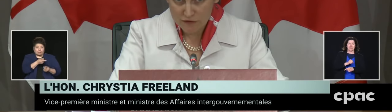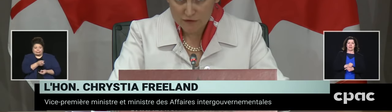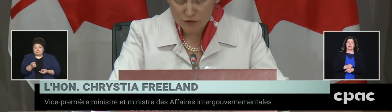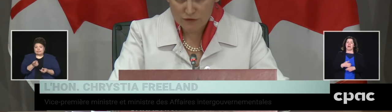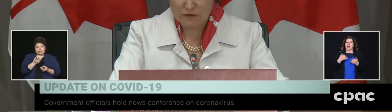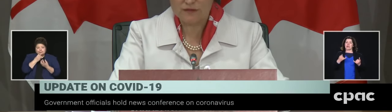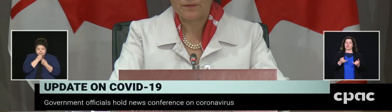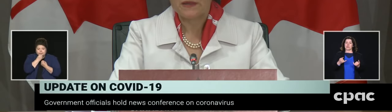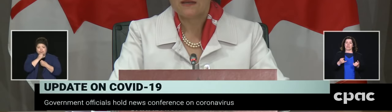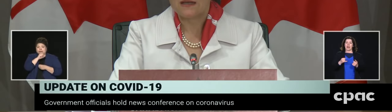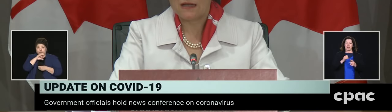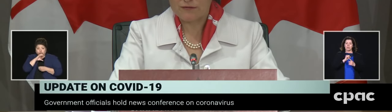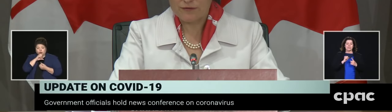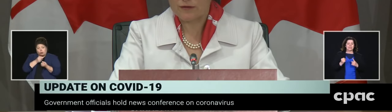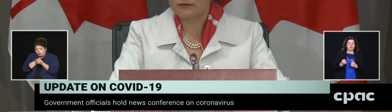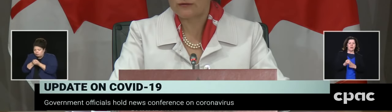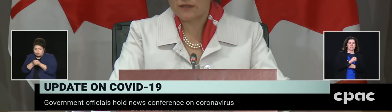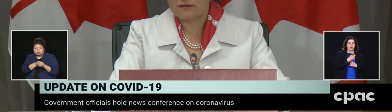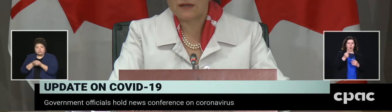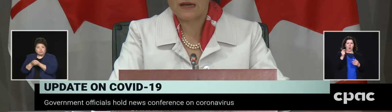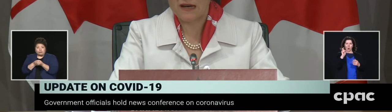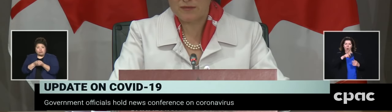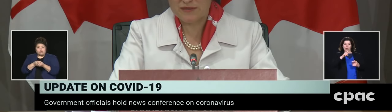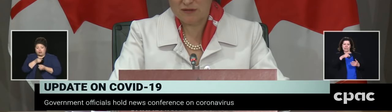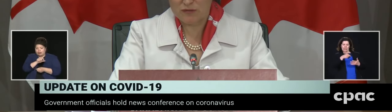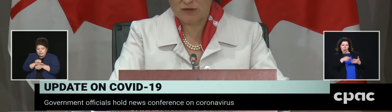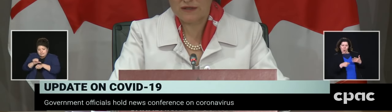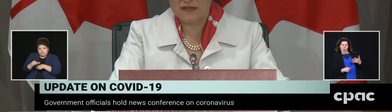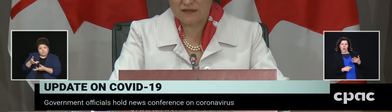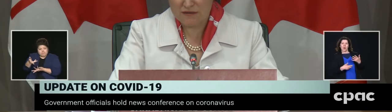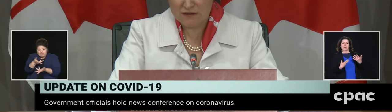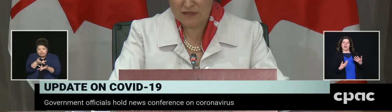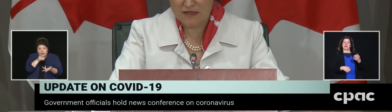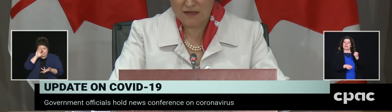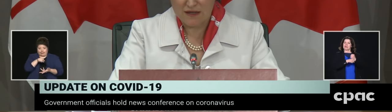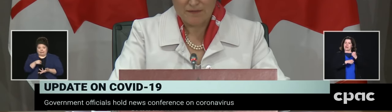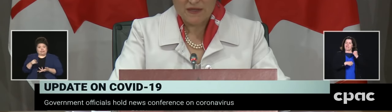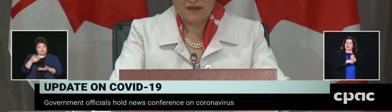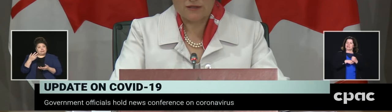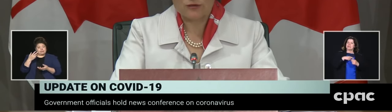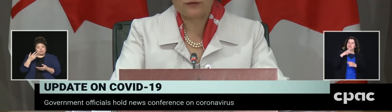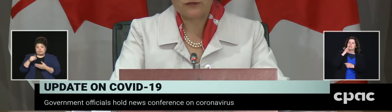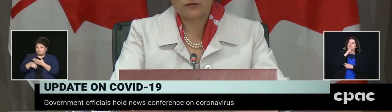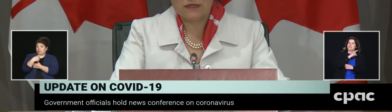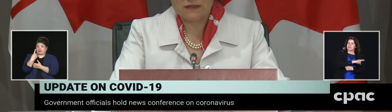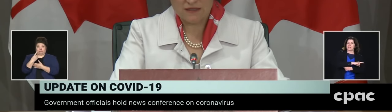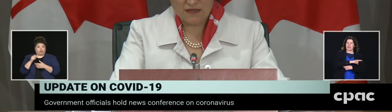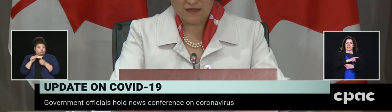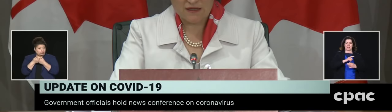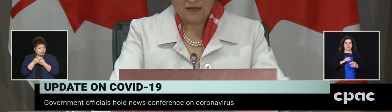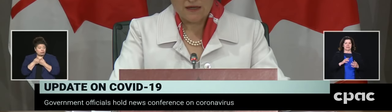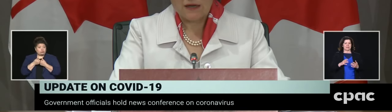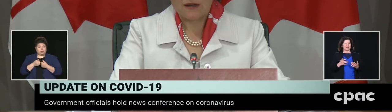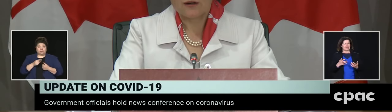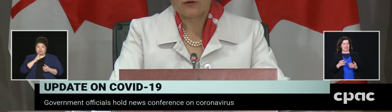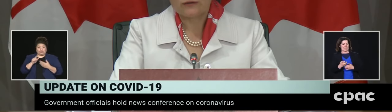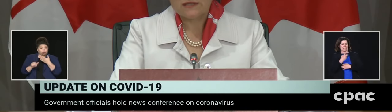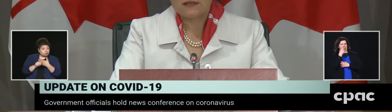dangereux. Ils font un travail absolument essentiel. Et je veux souligner